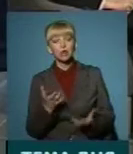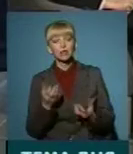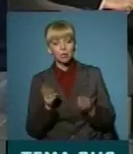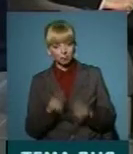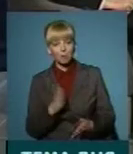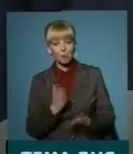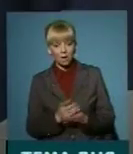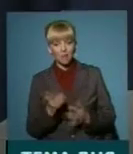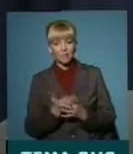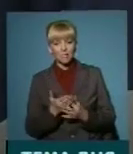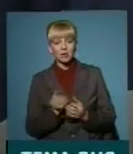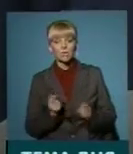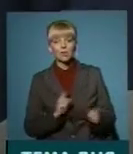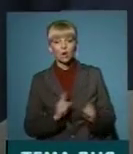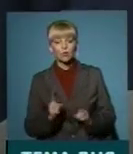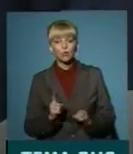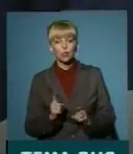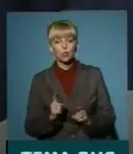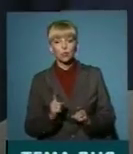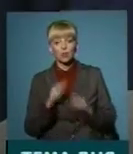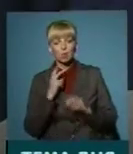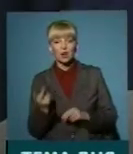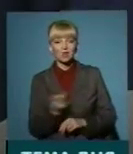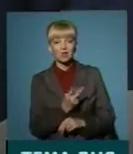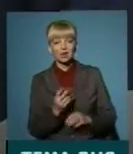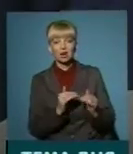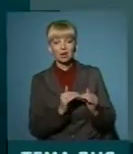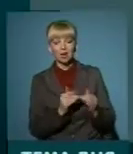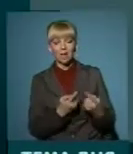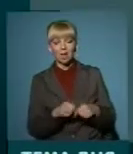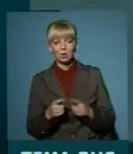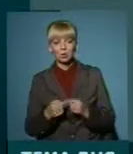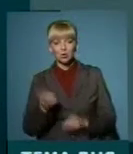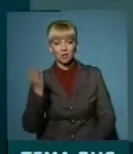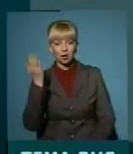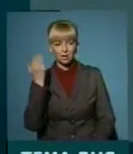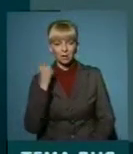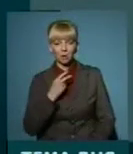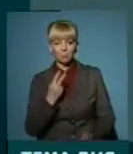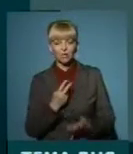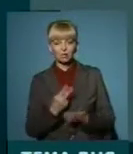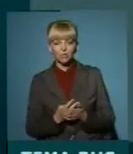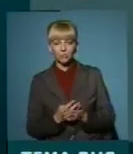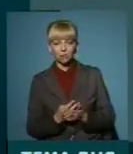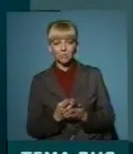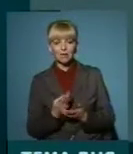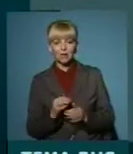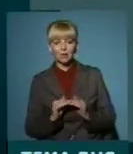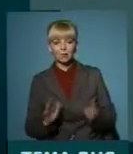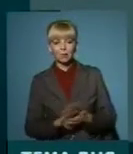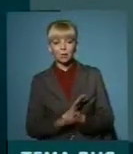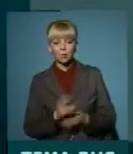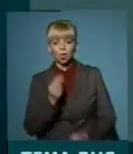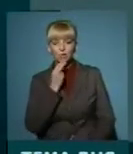ці пільги, і, власне, на що зауважують обидві категорії. Раніше передбачалося для дітей